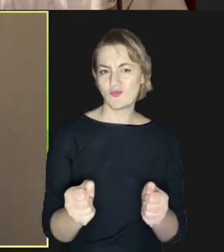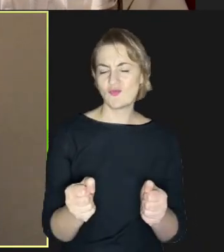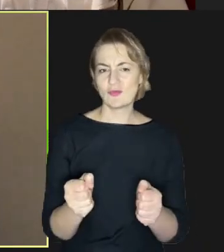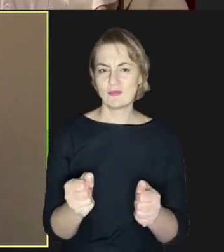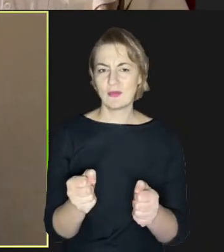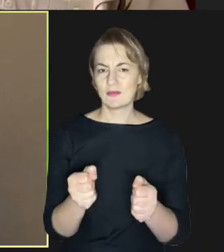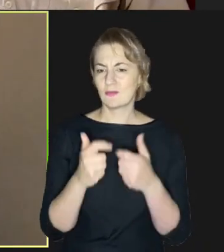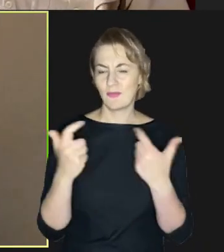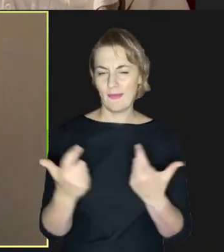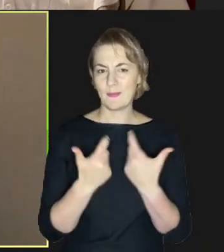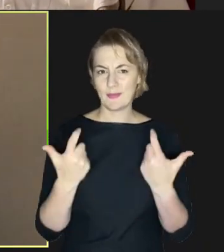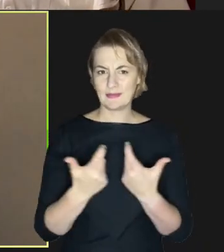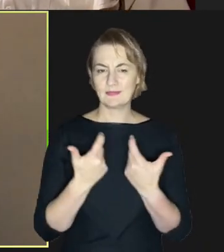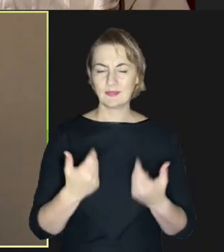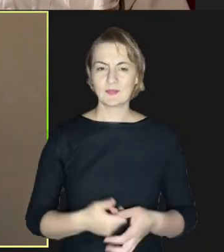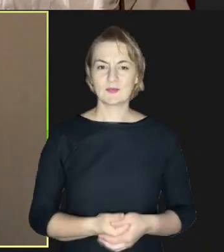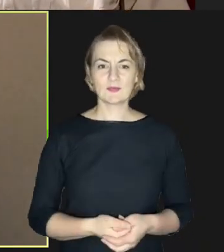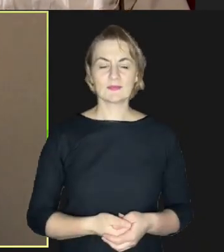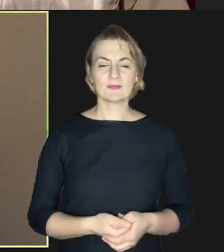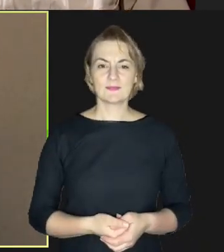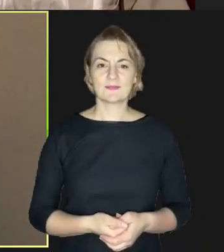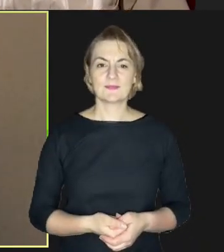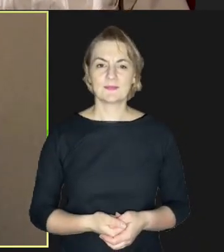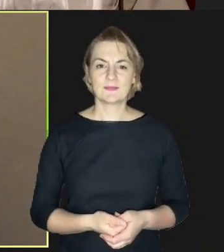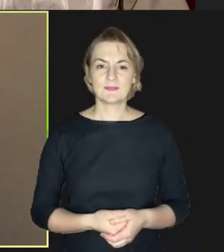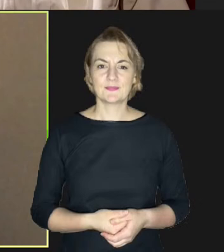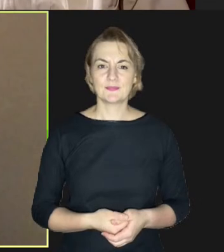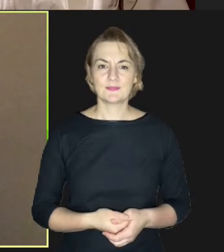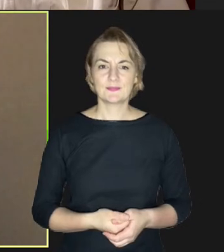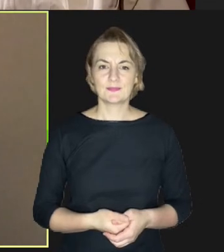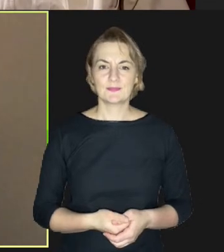bardzo niebezpieczny proces, który się w tej chwili uruchomił.